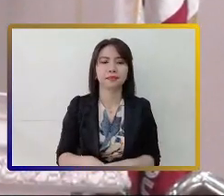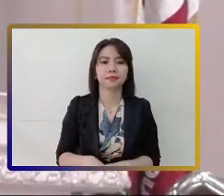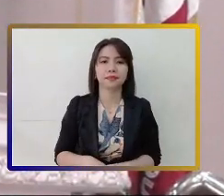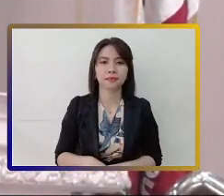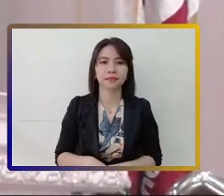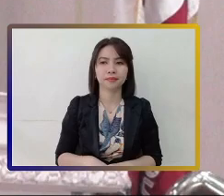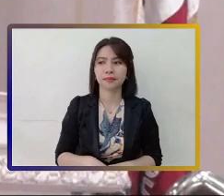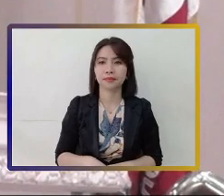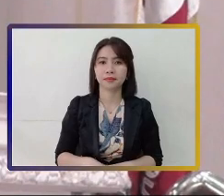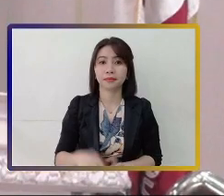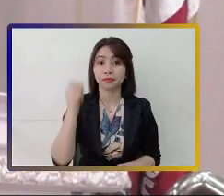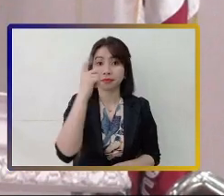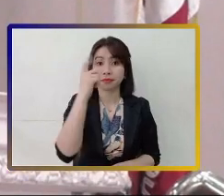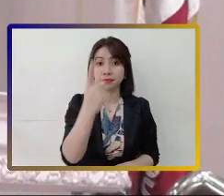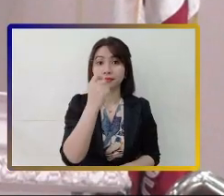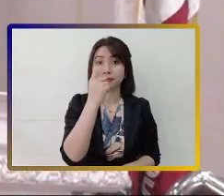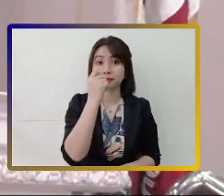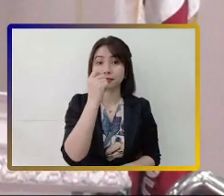Did you get that?